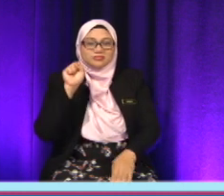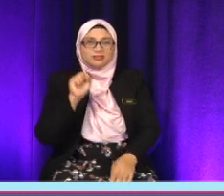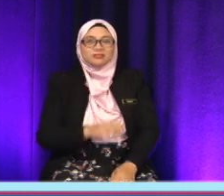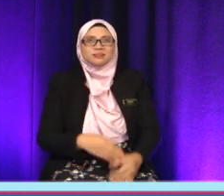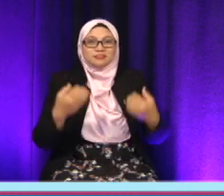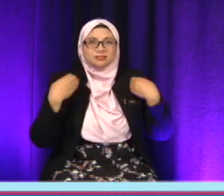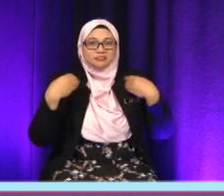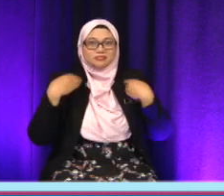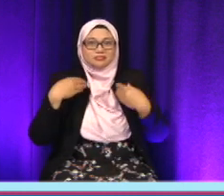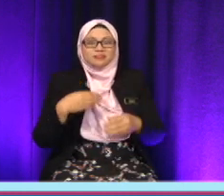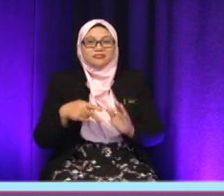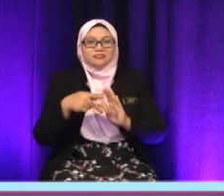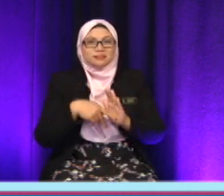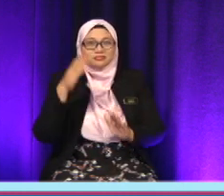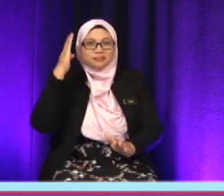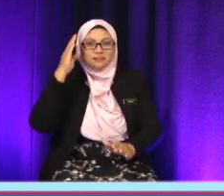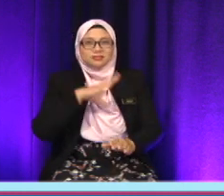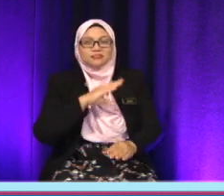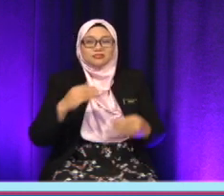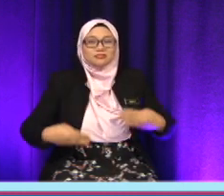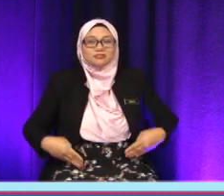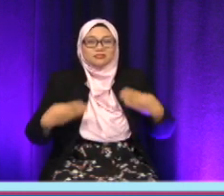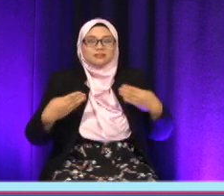dan juga badan dalam